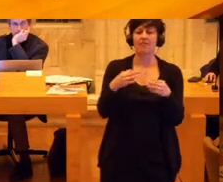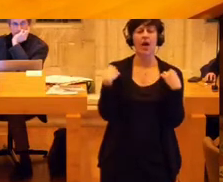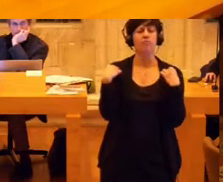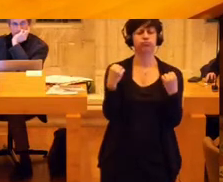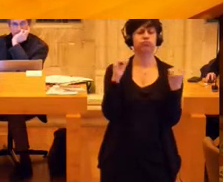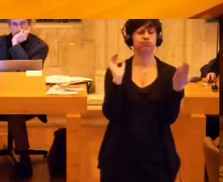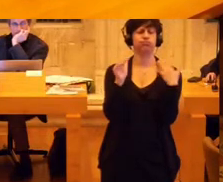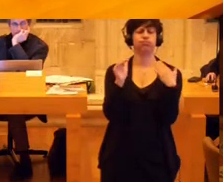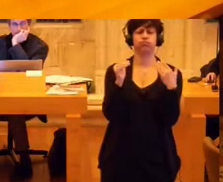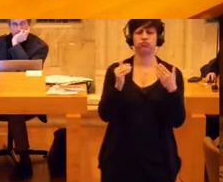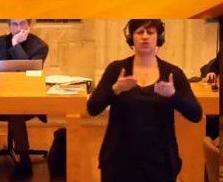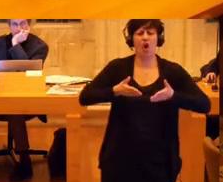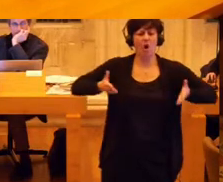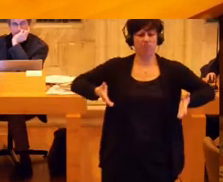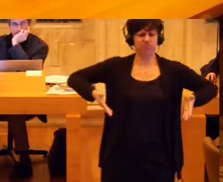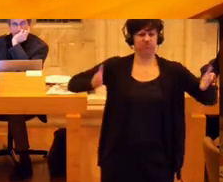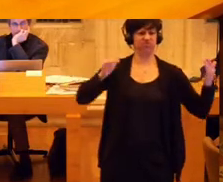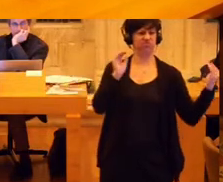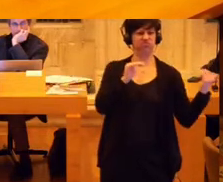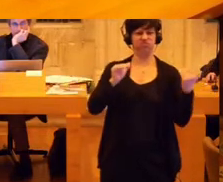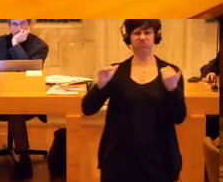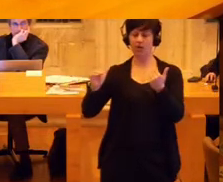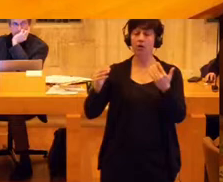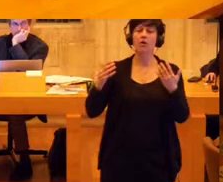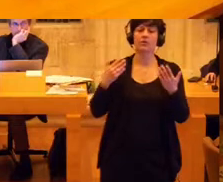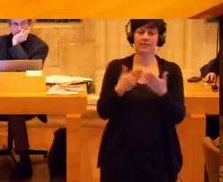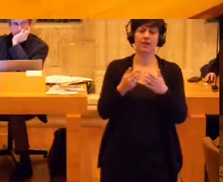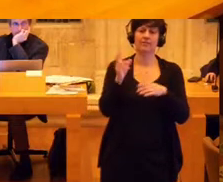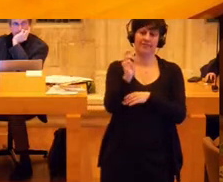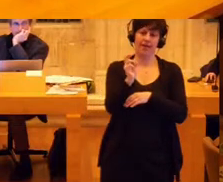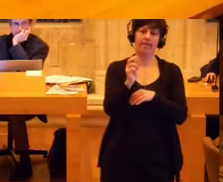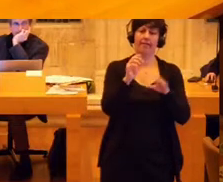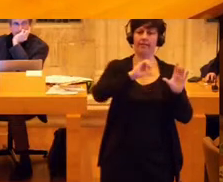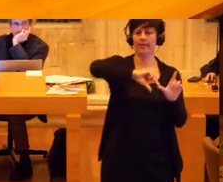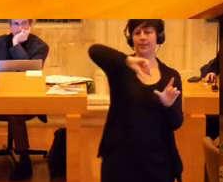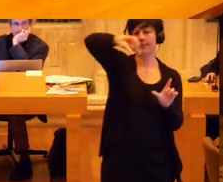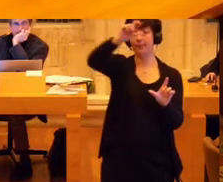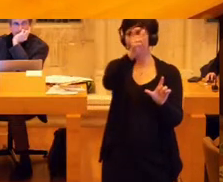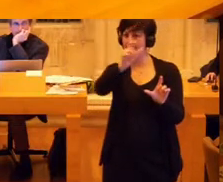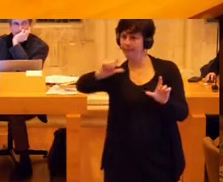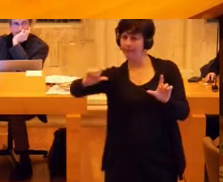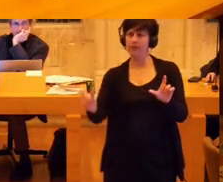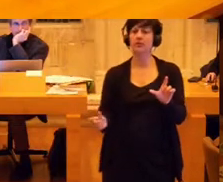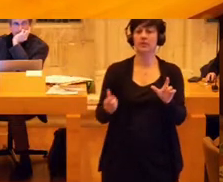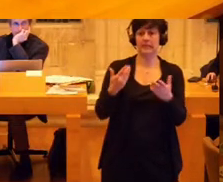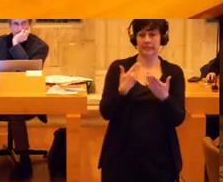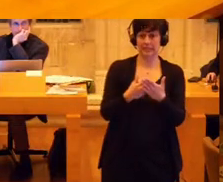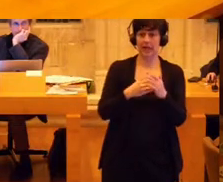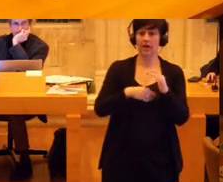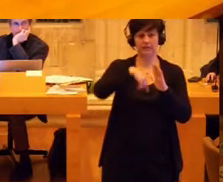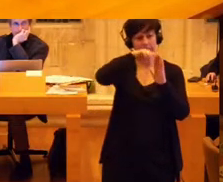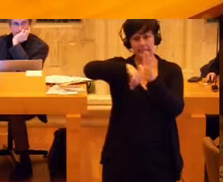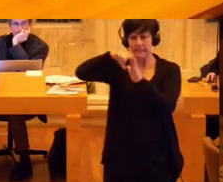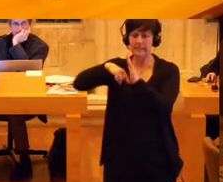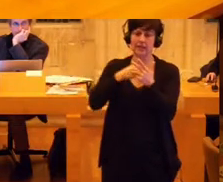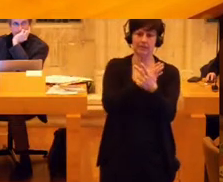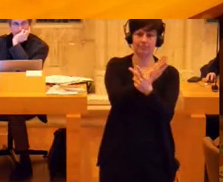circulation qui apparaissent en vert. Et c'est selon cette déclinaison que vont être réglementés les différents